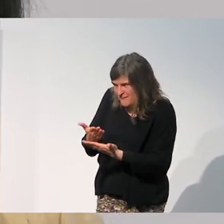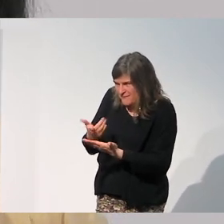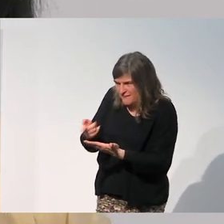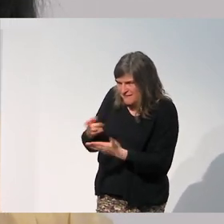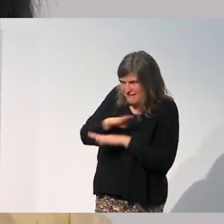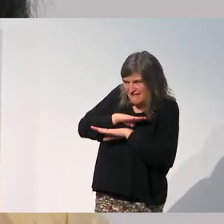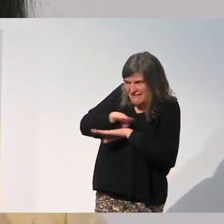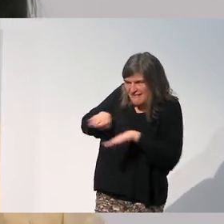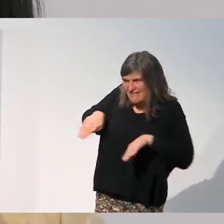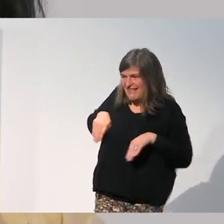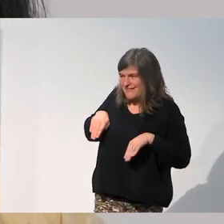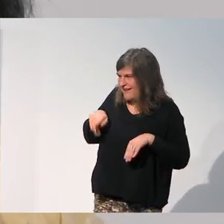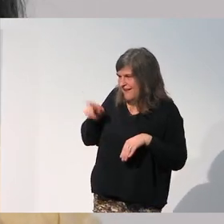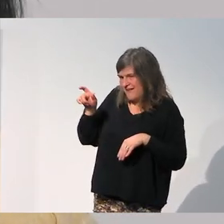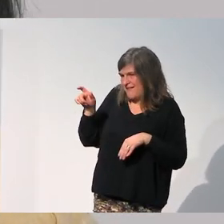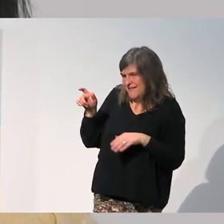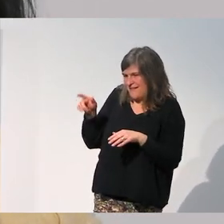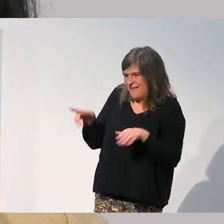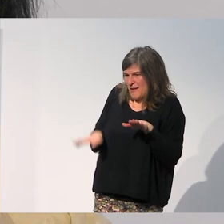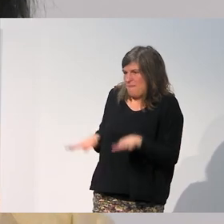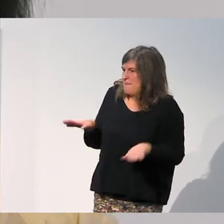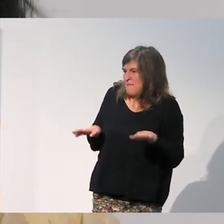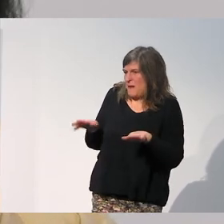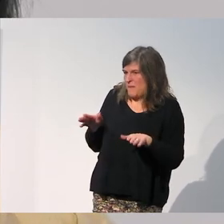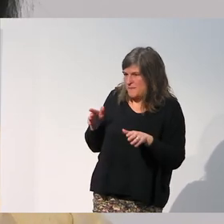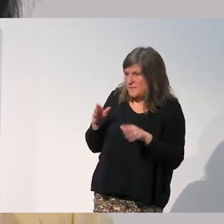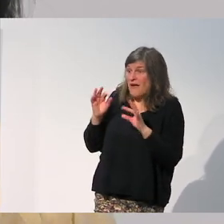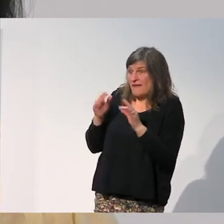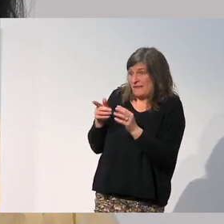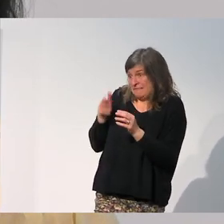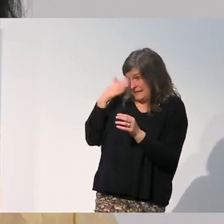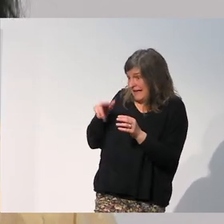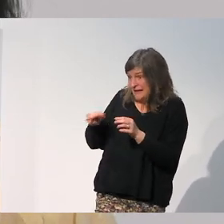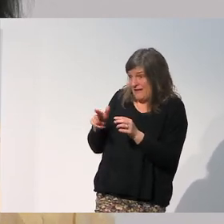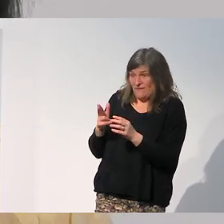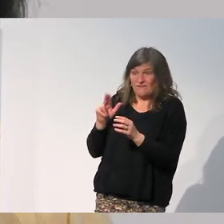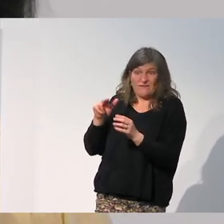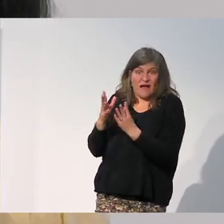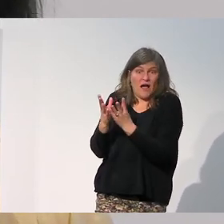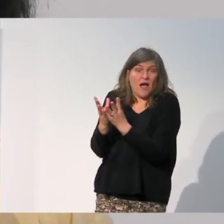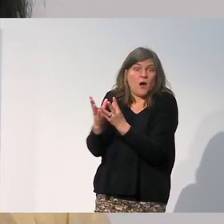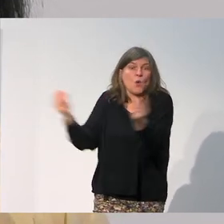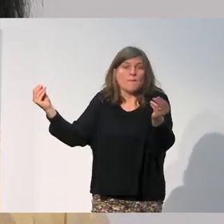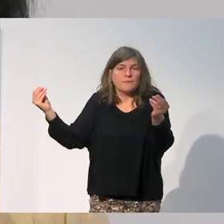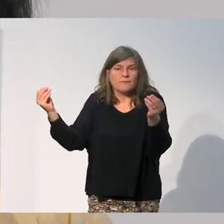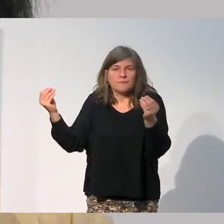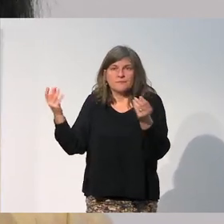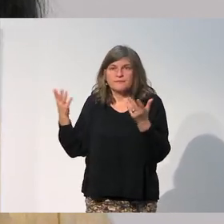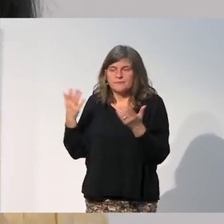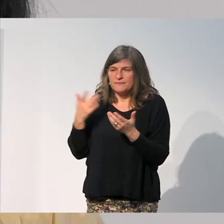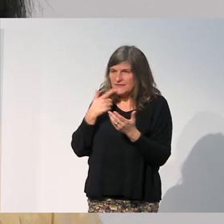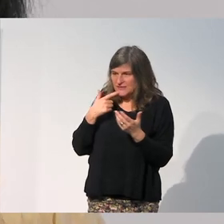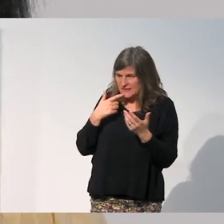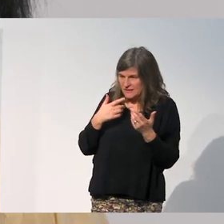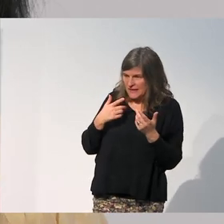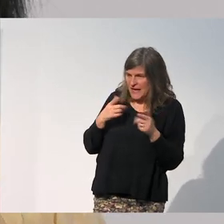dernier animal de son espèce, la fameuse question de la disparition. Et ça, c'est quelque chose de très important. Et cette difficulté, finalement, presque d'aimer